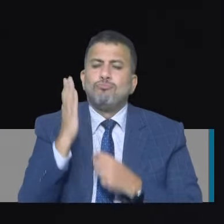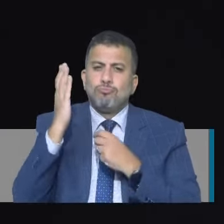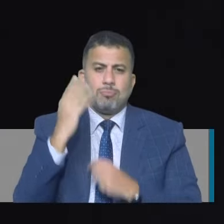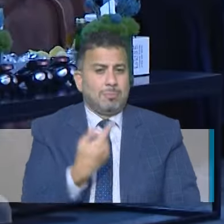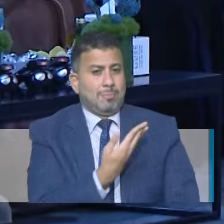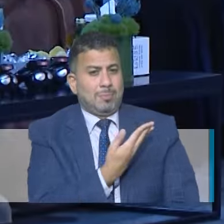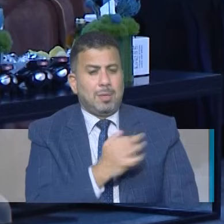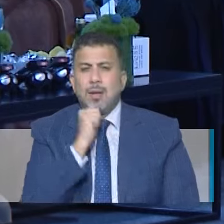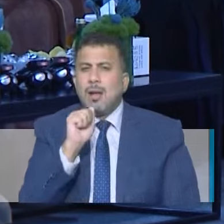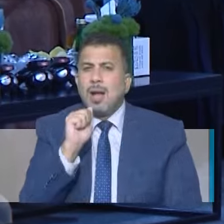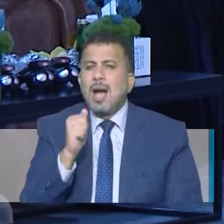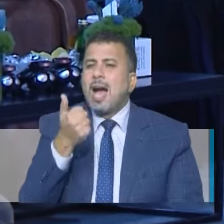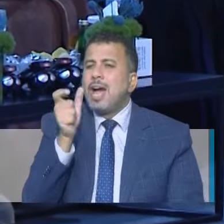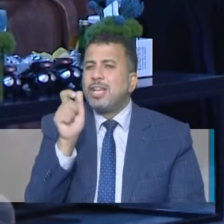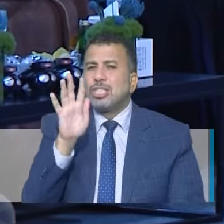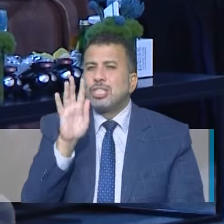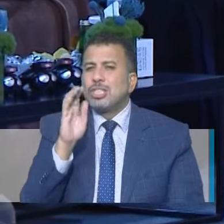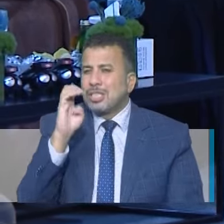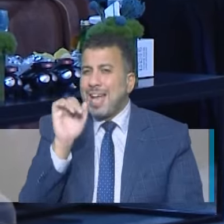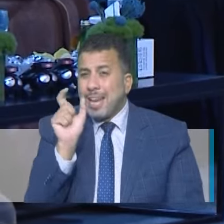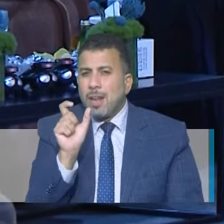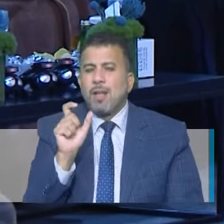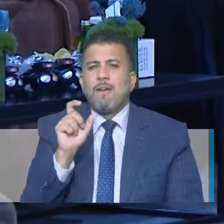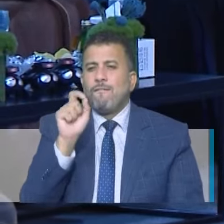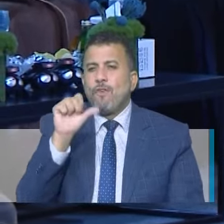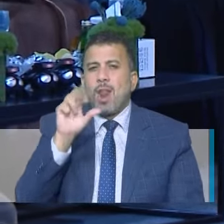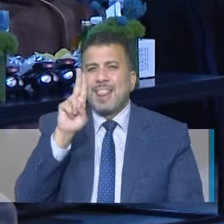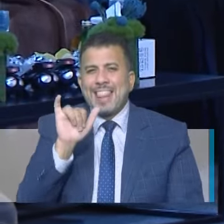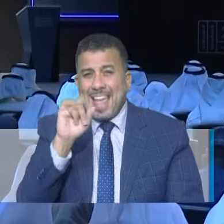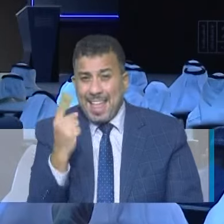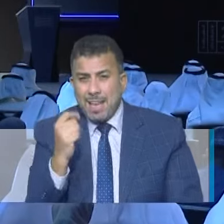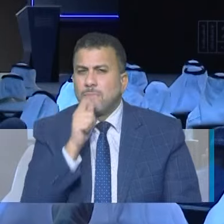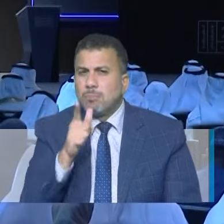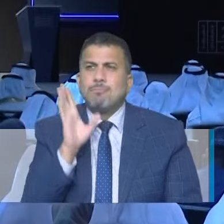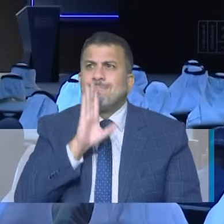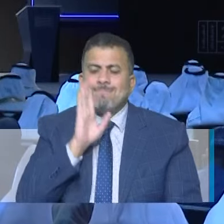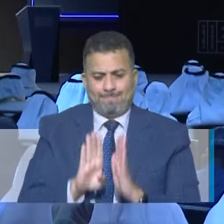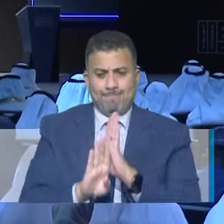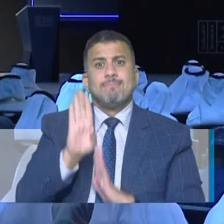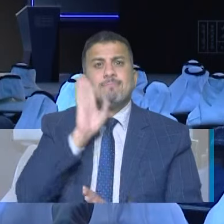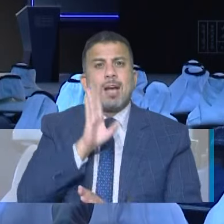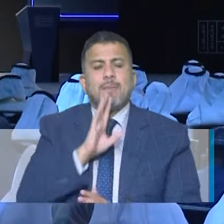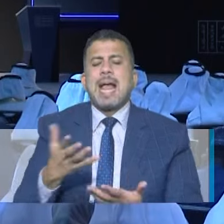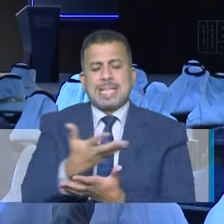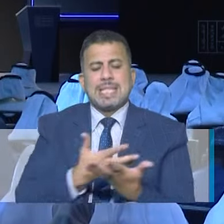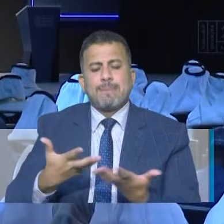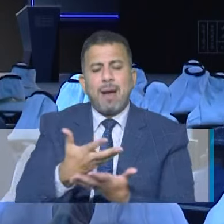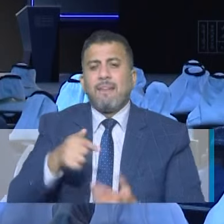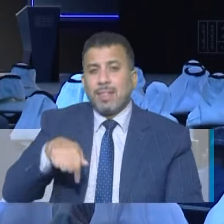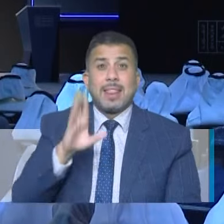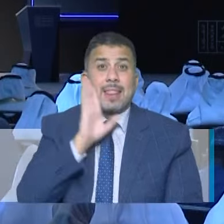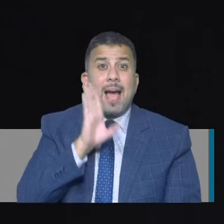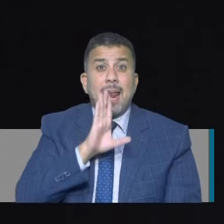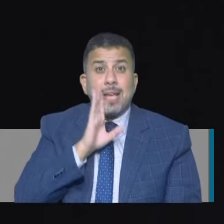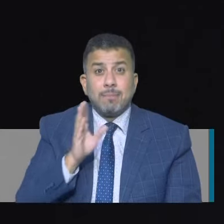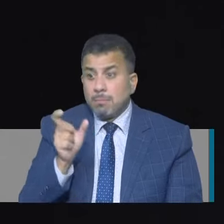اينشتاين وفولتير للحكومات بذور الموهبه تزدهر بالتعليم مؤكدا ان الاستثمار في التعليم